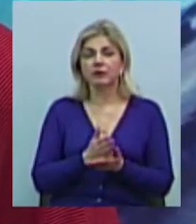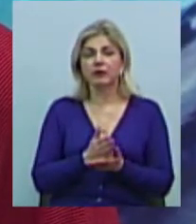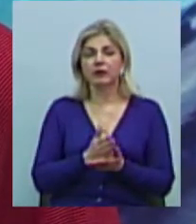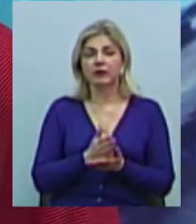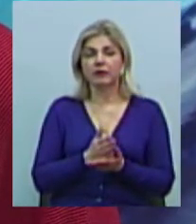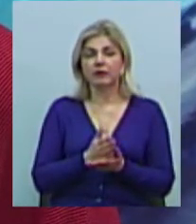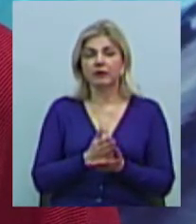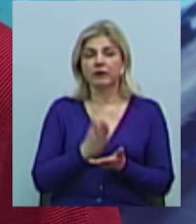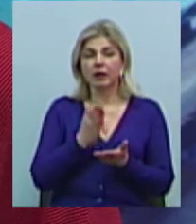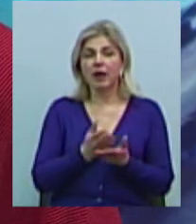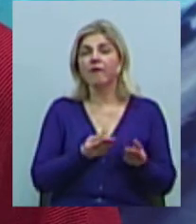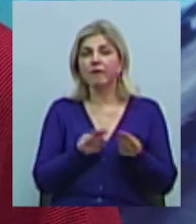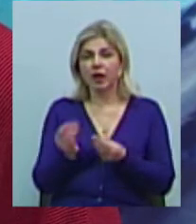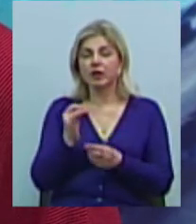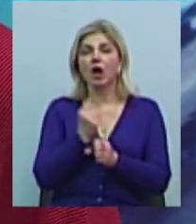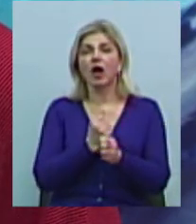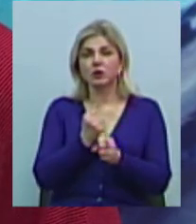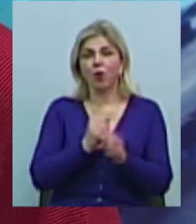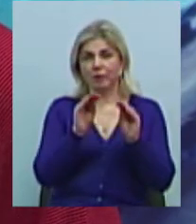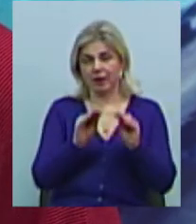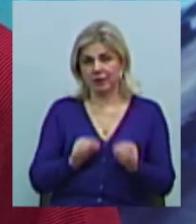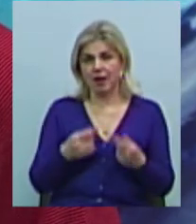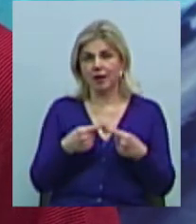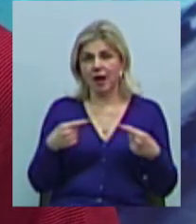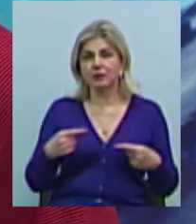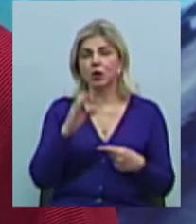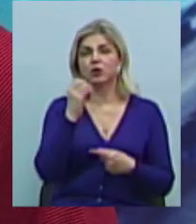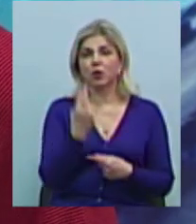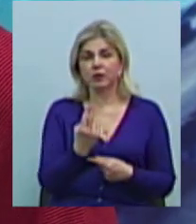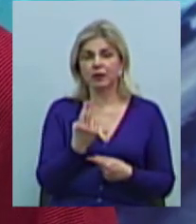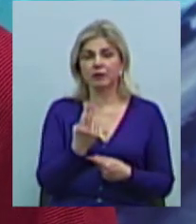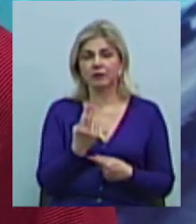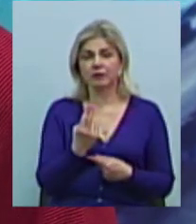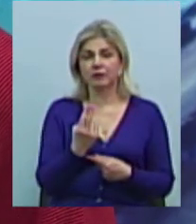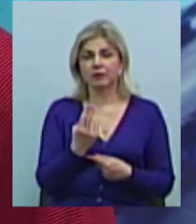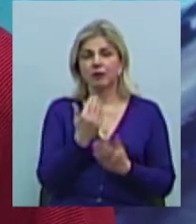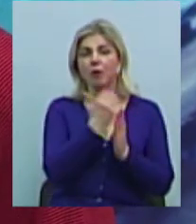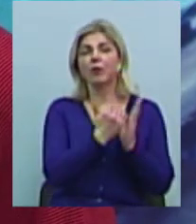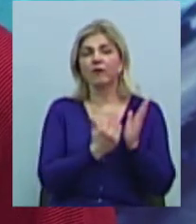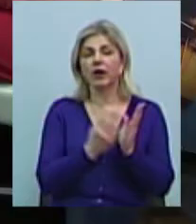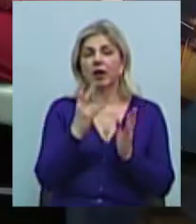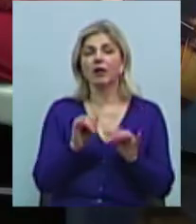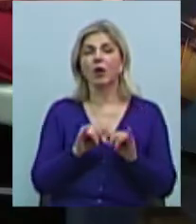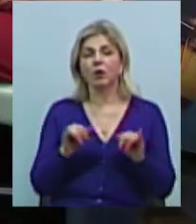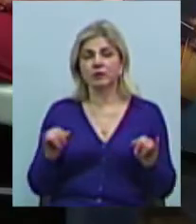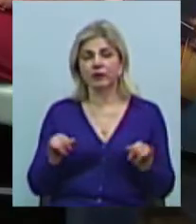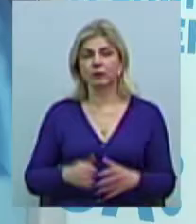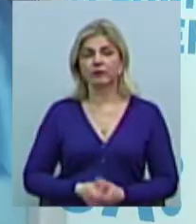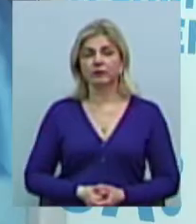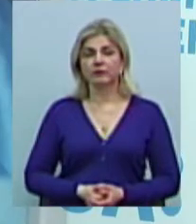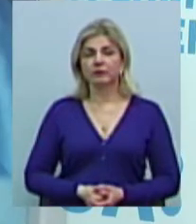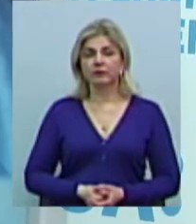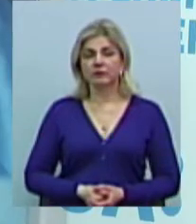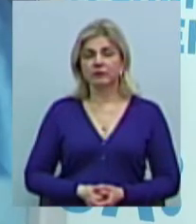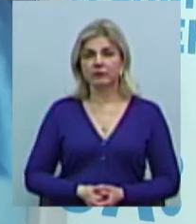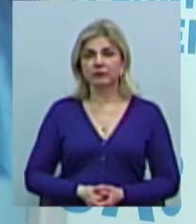їх. Так, розроблено чимало різних соціальних, ну, скажімо так, програм на розвиток. Це нова програма «Безбар'єрна